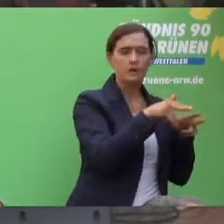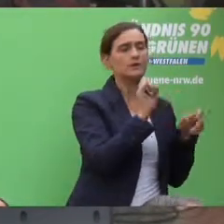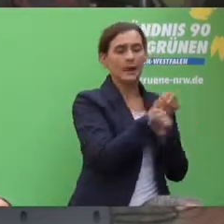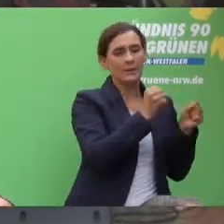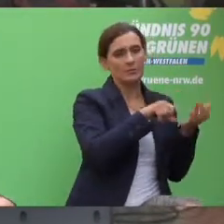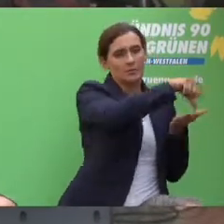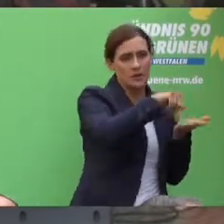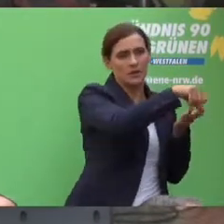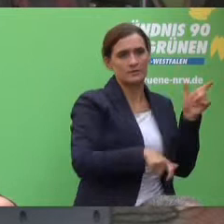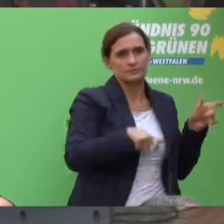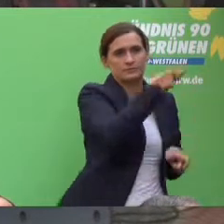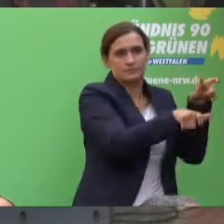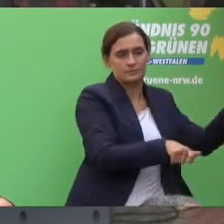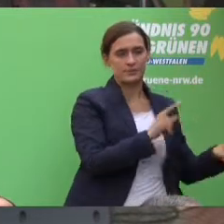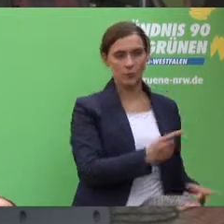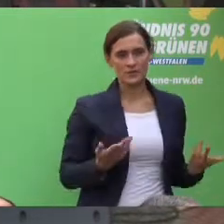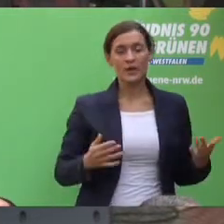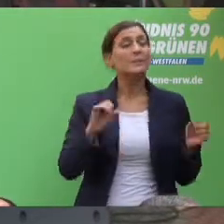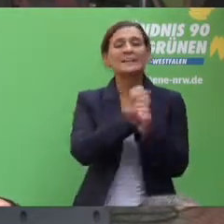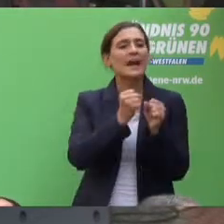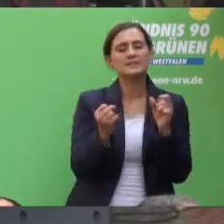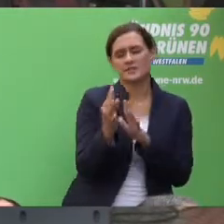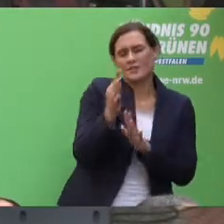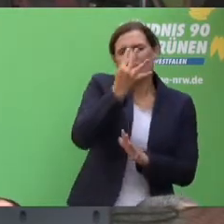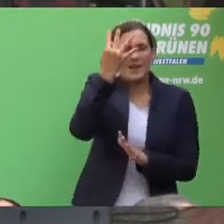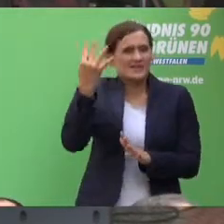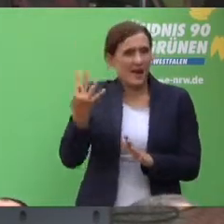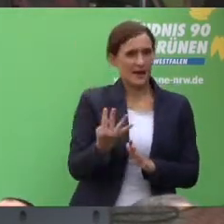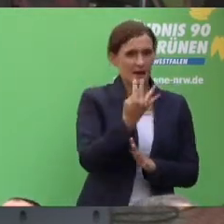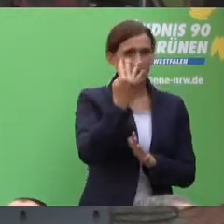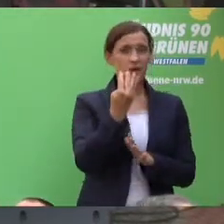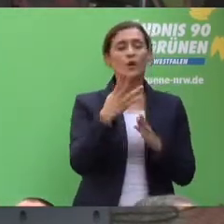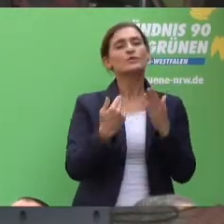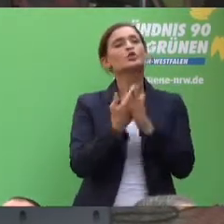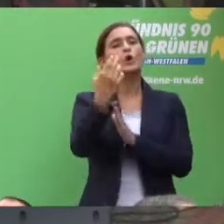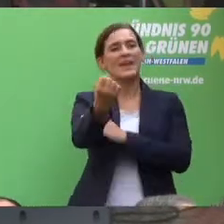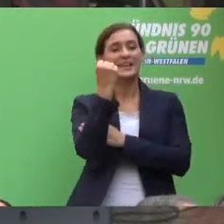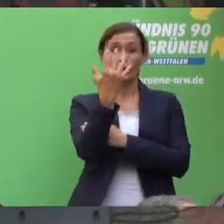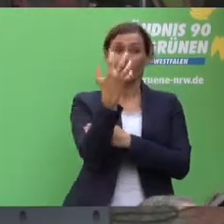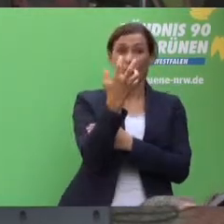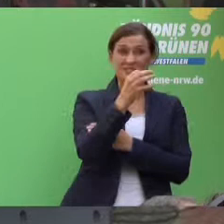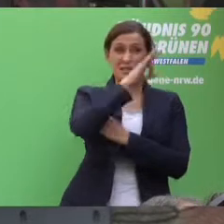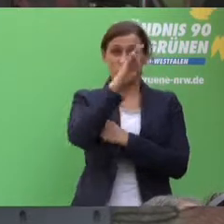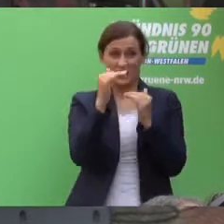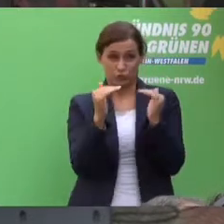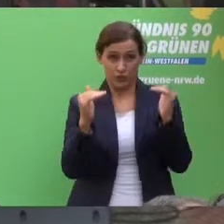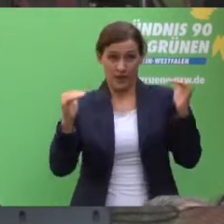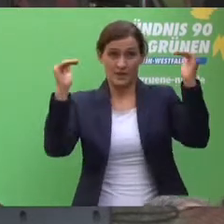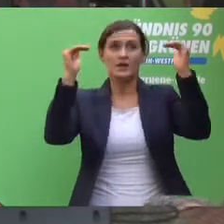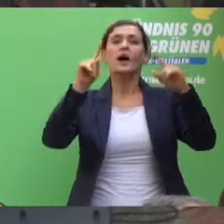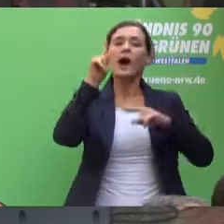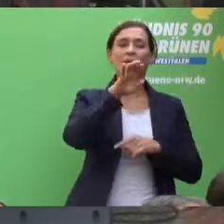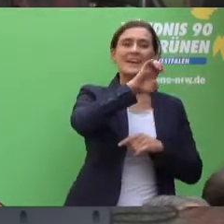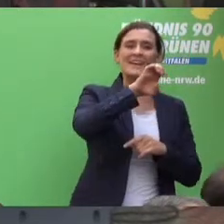in 4 Jahren den Ausbau erneuerbarer Energien um 50% steigern, aber es fertigbringen, dass die